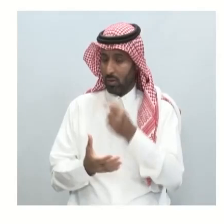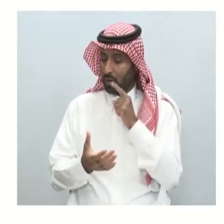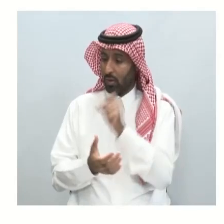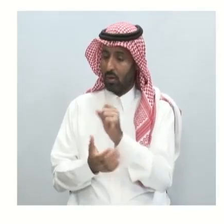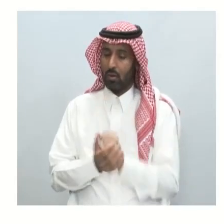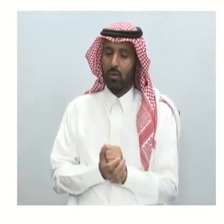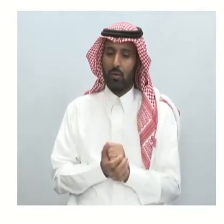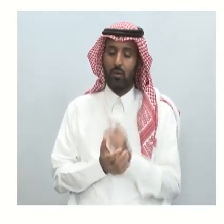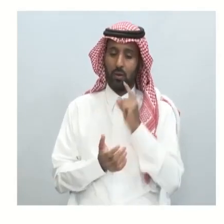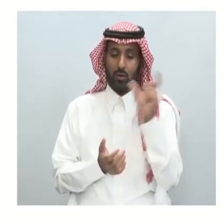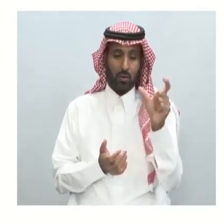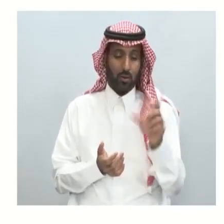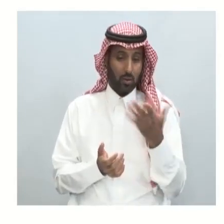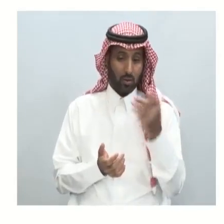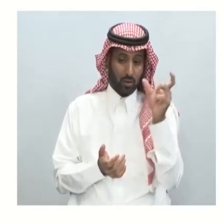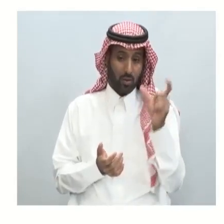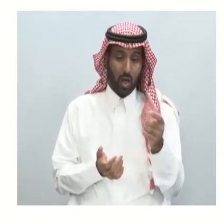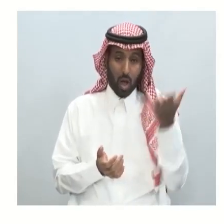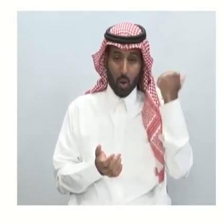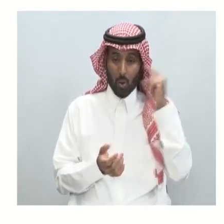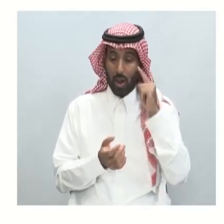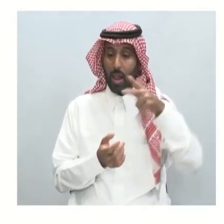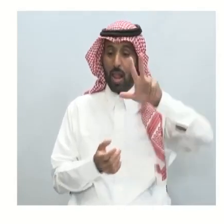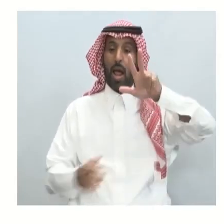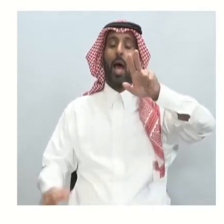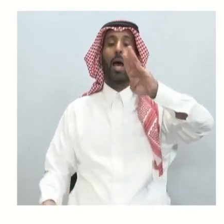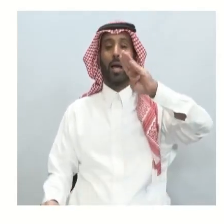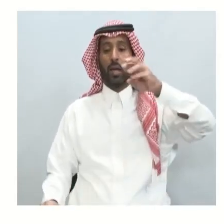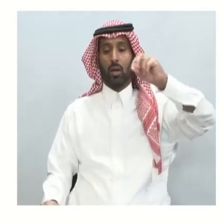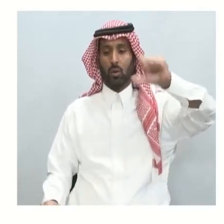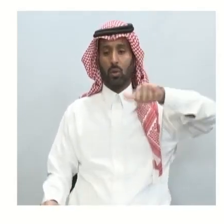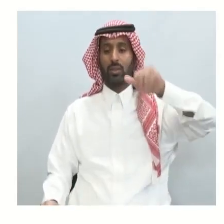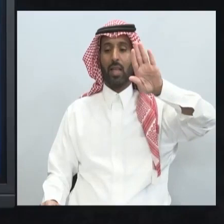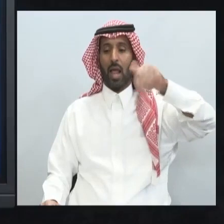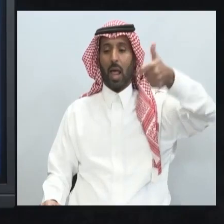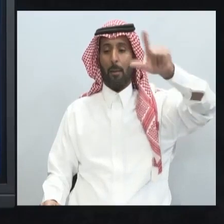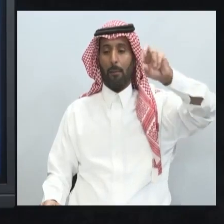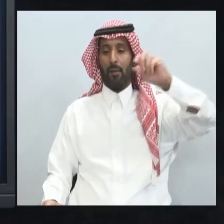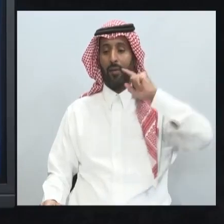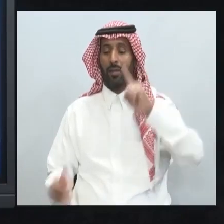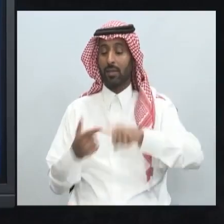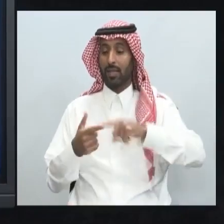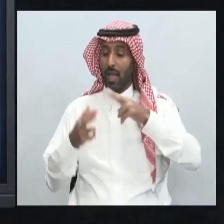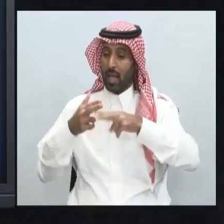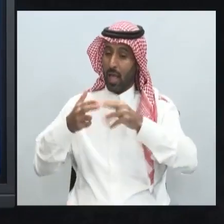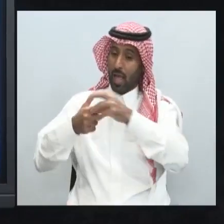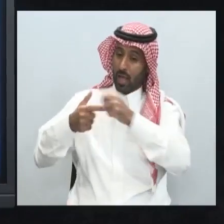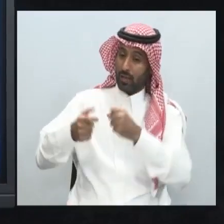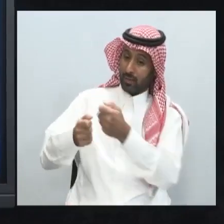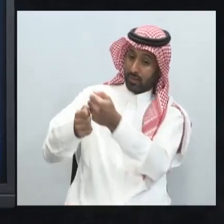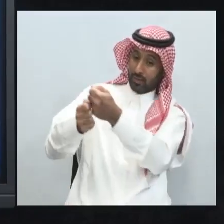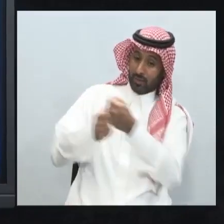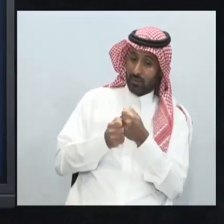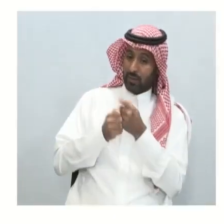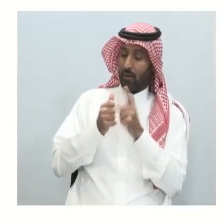التساهميه مفرداتنا السابقه الكهروسالبيه المقدر النسبي للذره على سحب او جذب الالكترونات